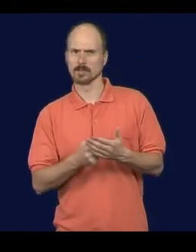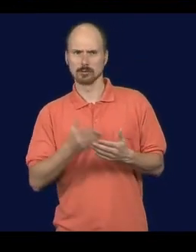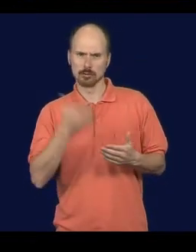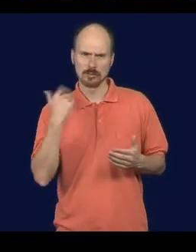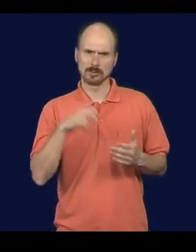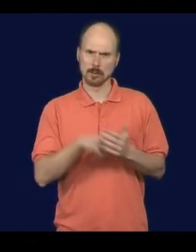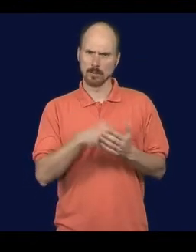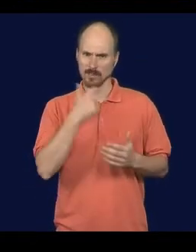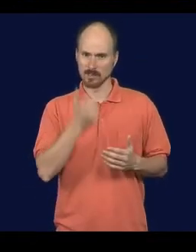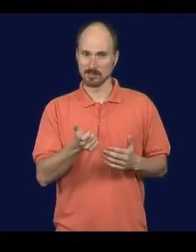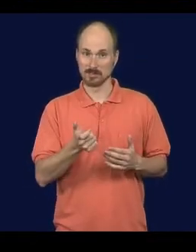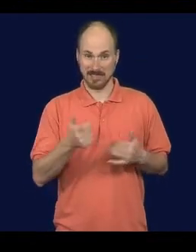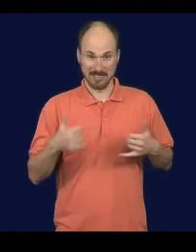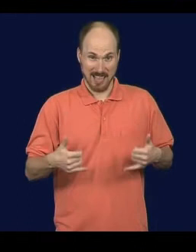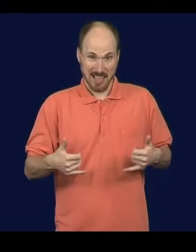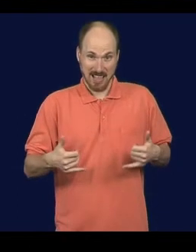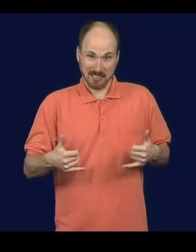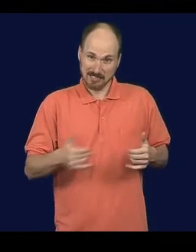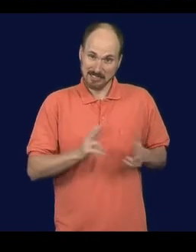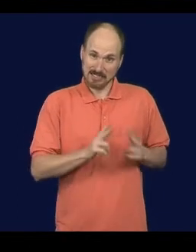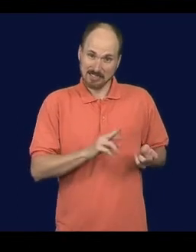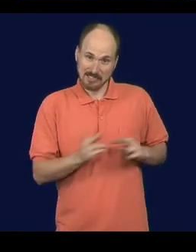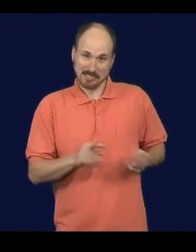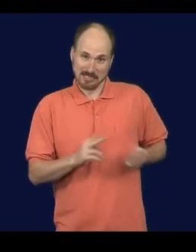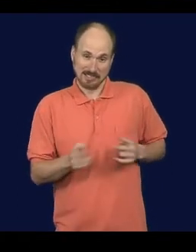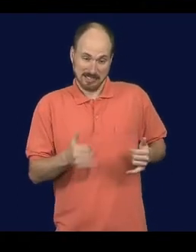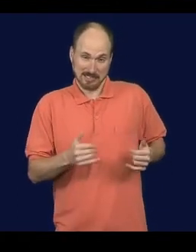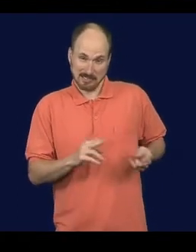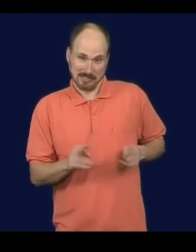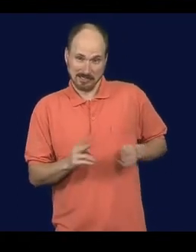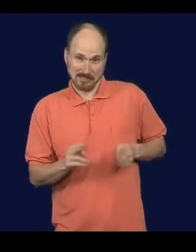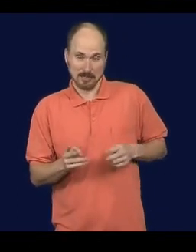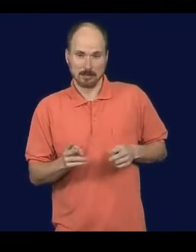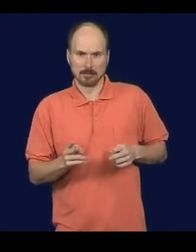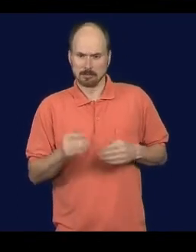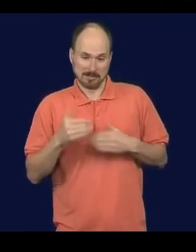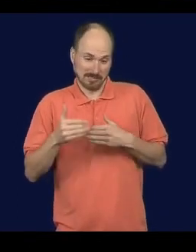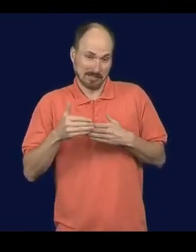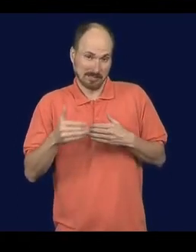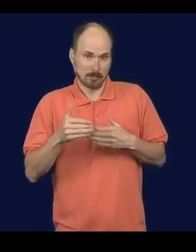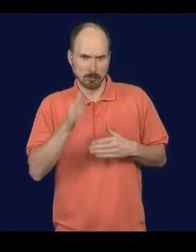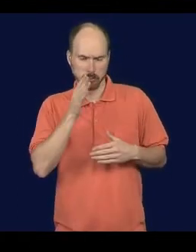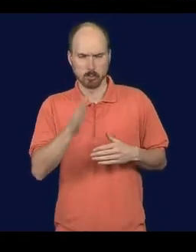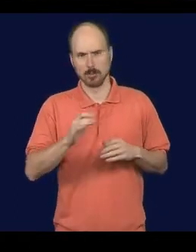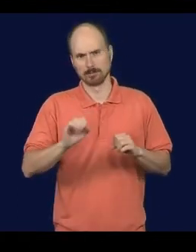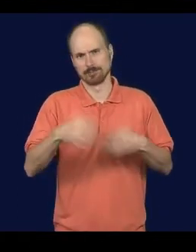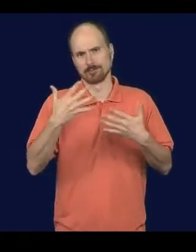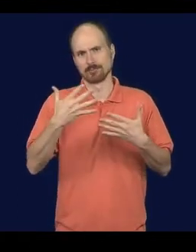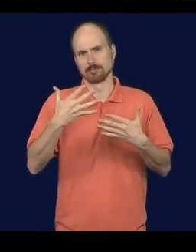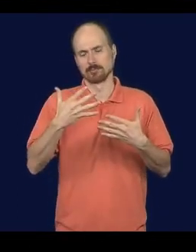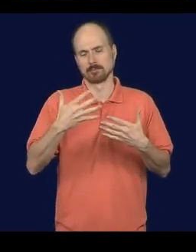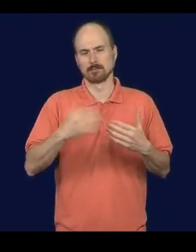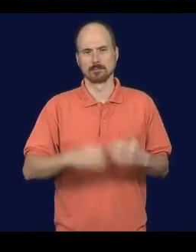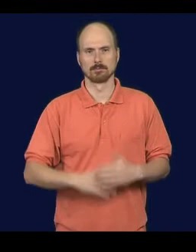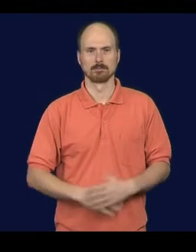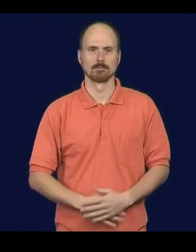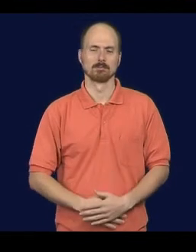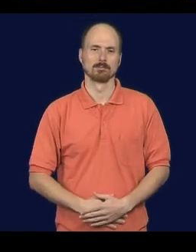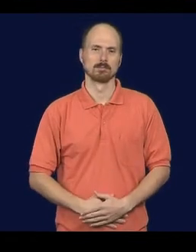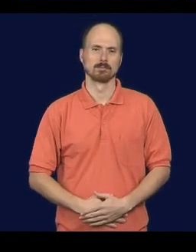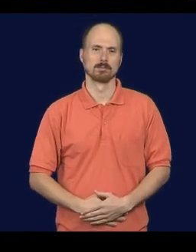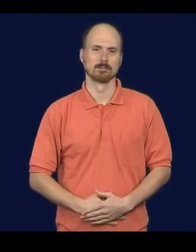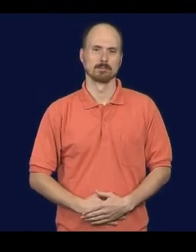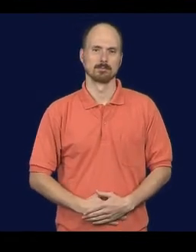Dobrý den. Já Antelie užívám. Jednak mi to přijde jako zábavná věc díky tomu, že